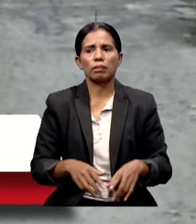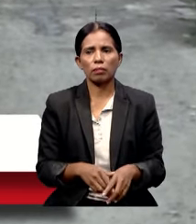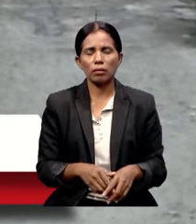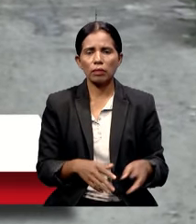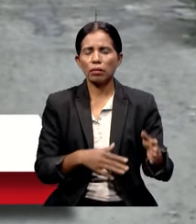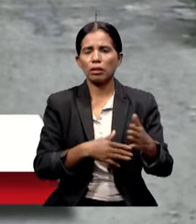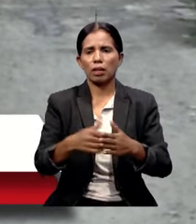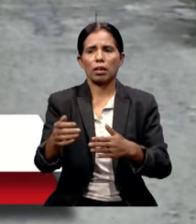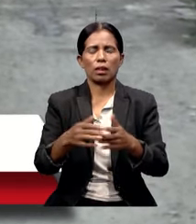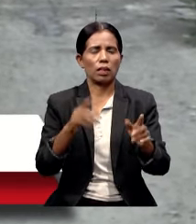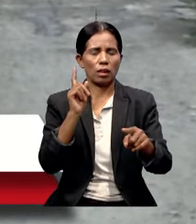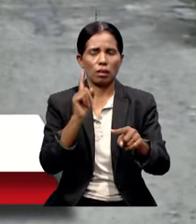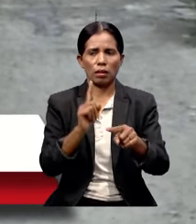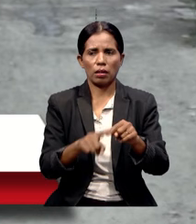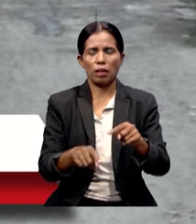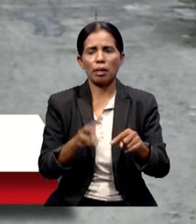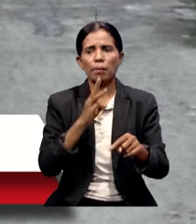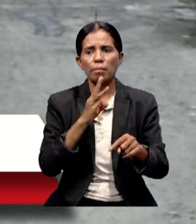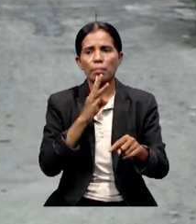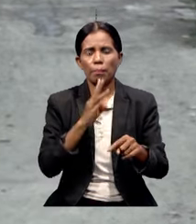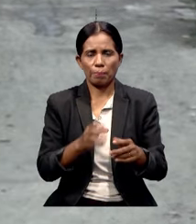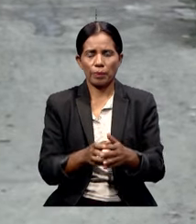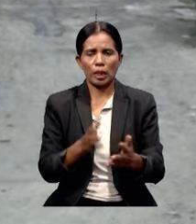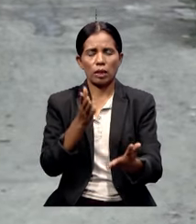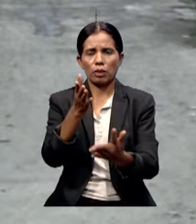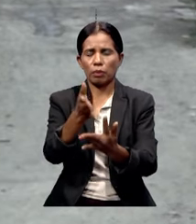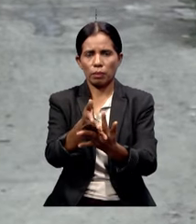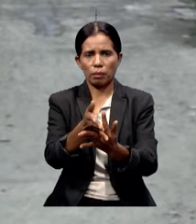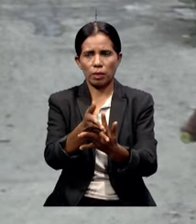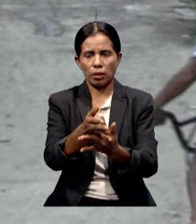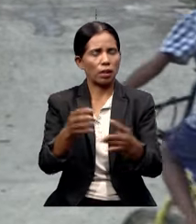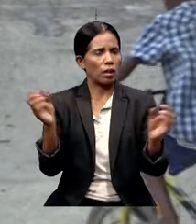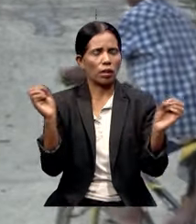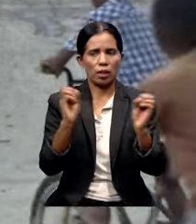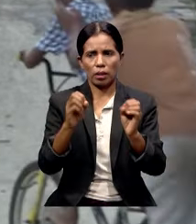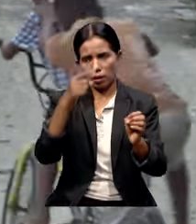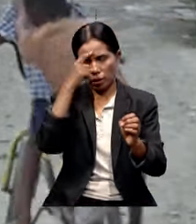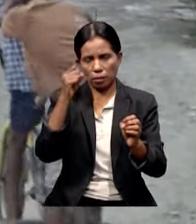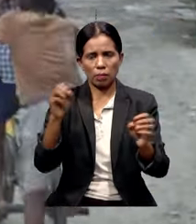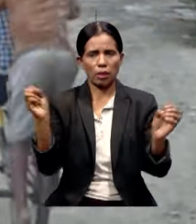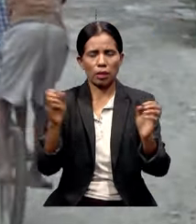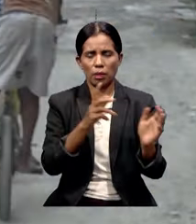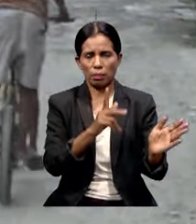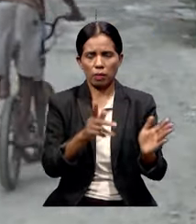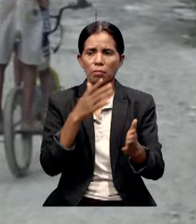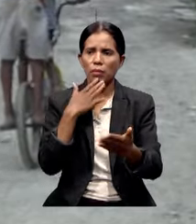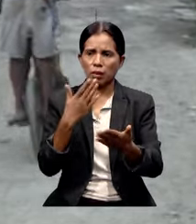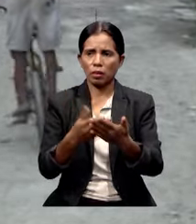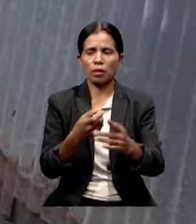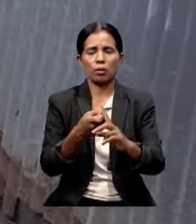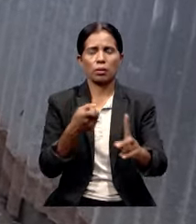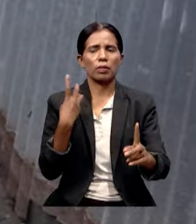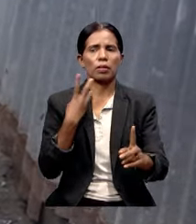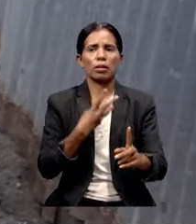dalaruma labele be labele tumba baleta tamba laiha planamento nebe media kusi tenia autoridade